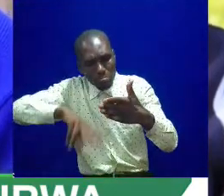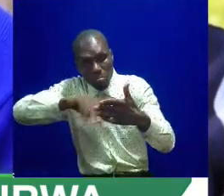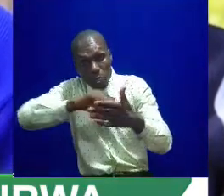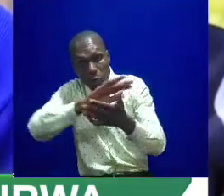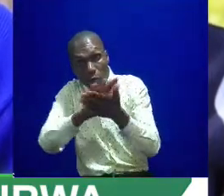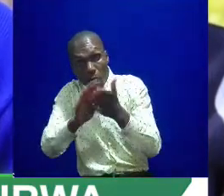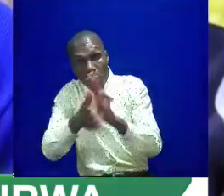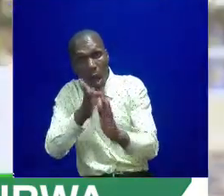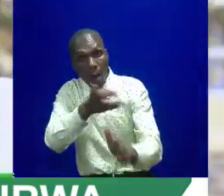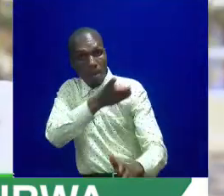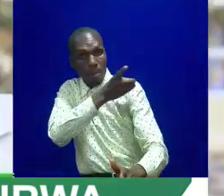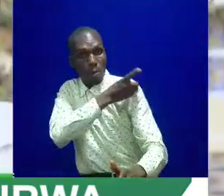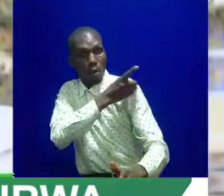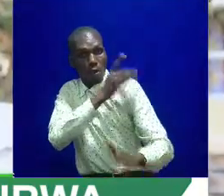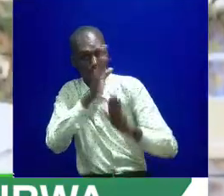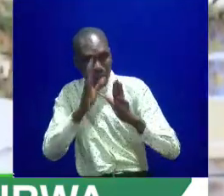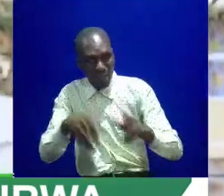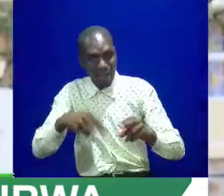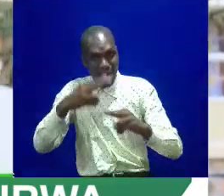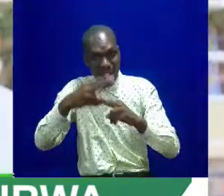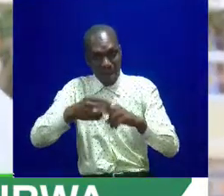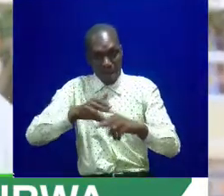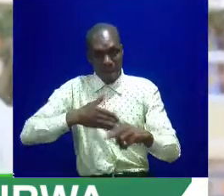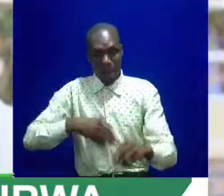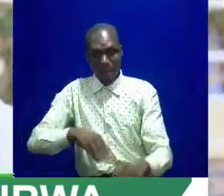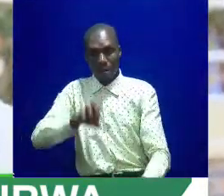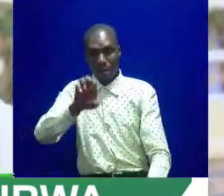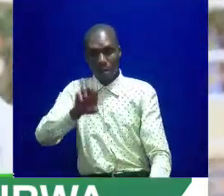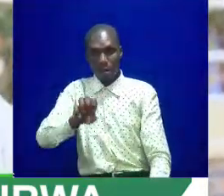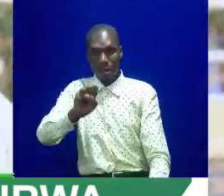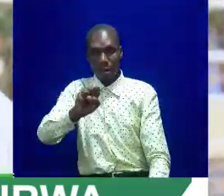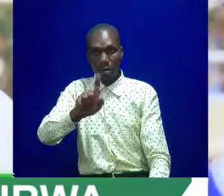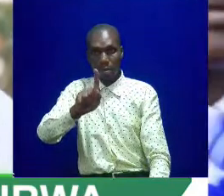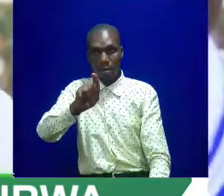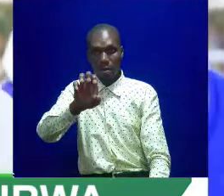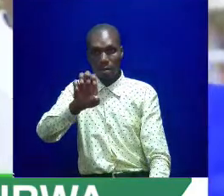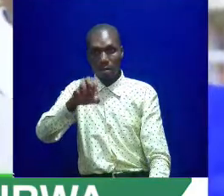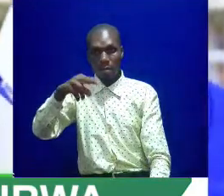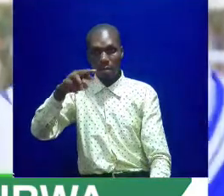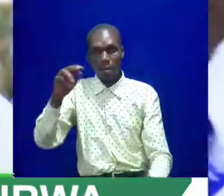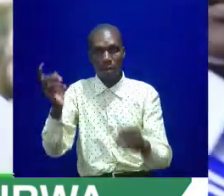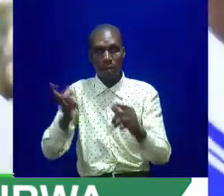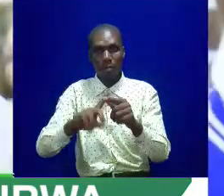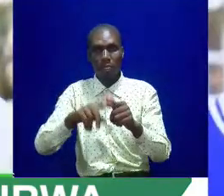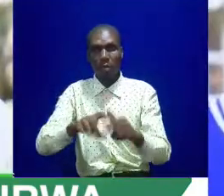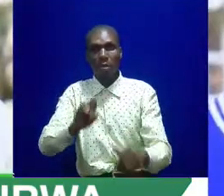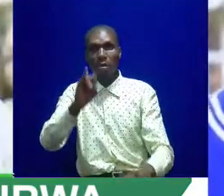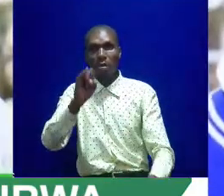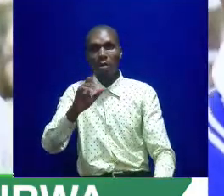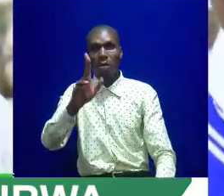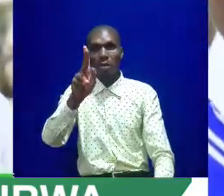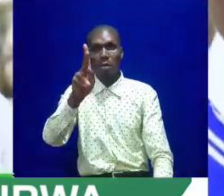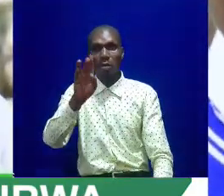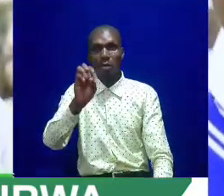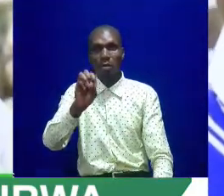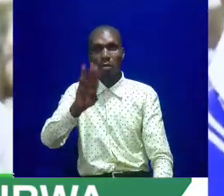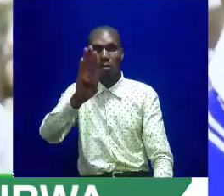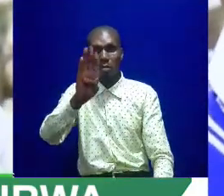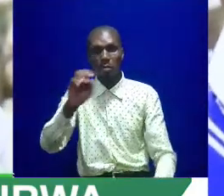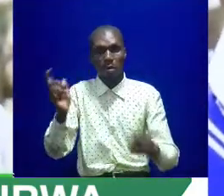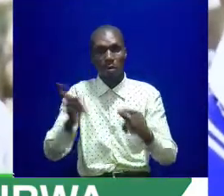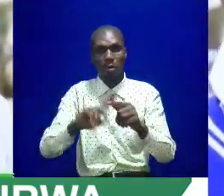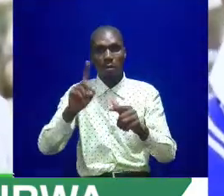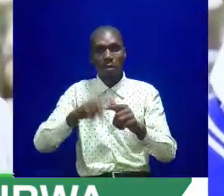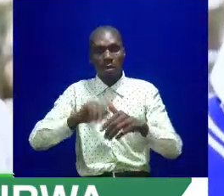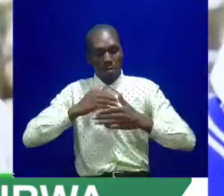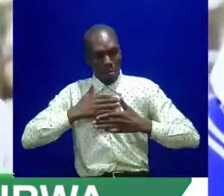nasi. Maria tani nko rukwesta kwa mbuka nyaliki. Koru ikobe sabru kesene. Mwesimiwa